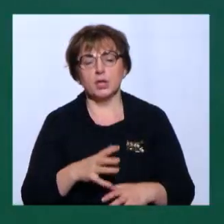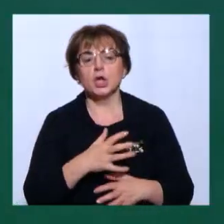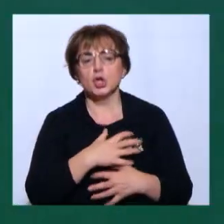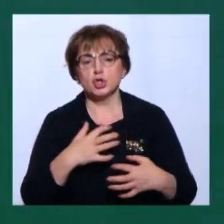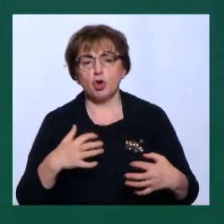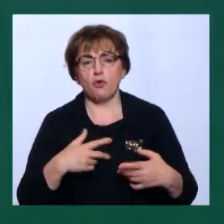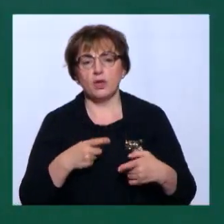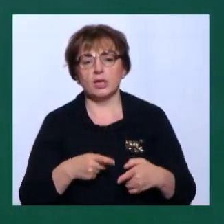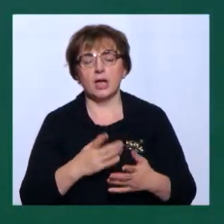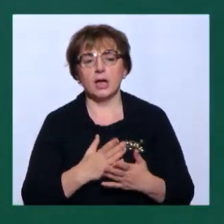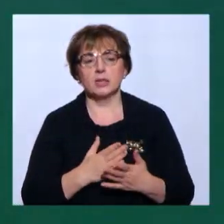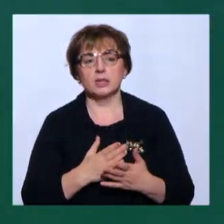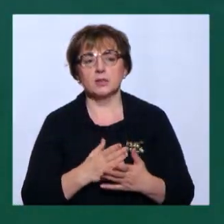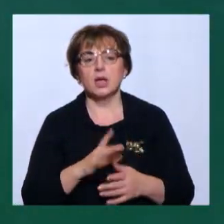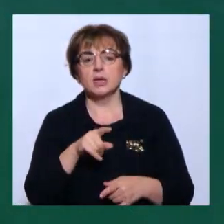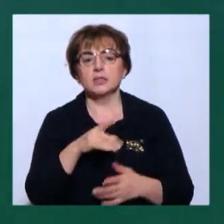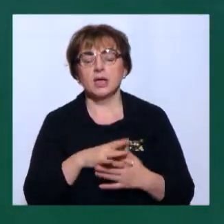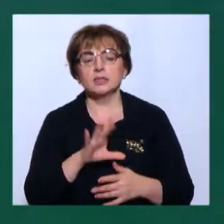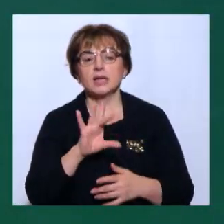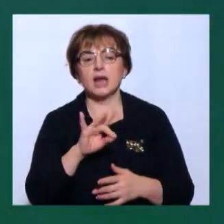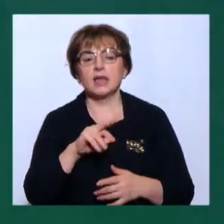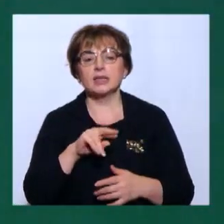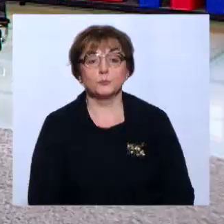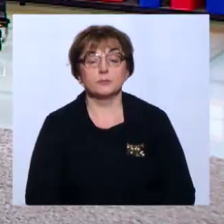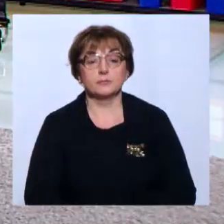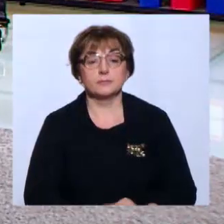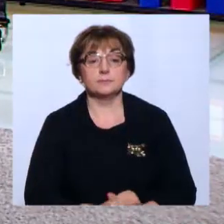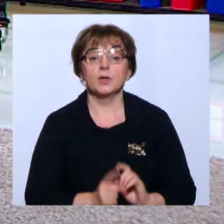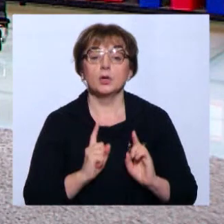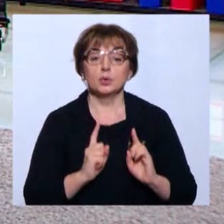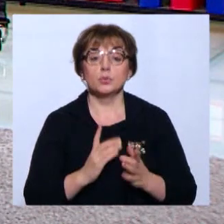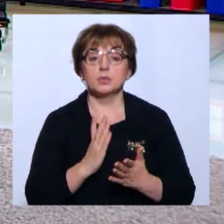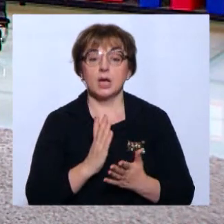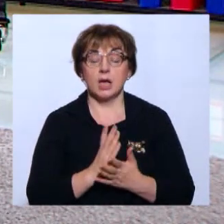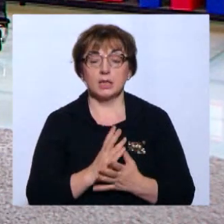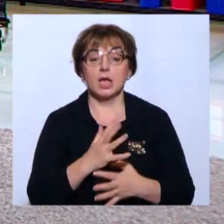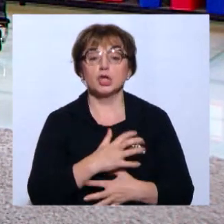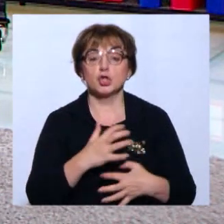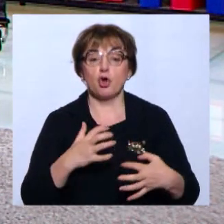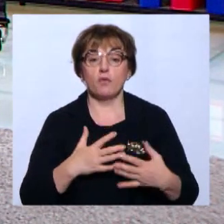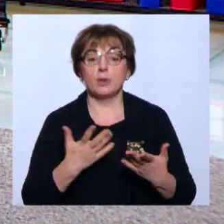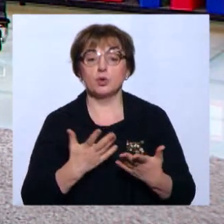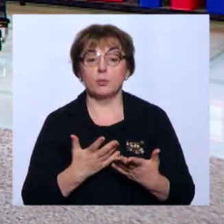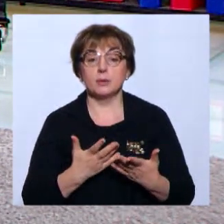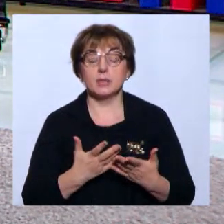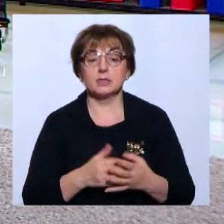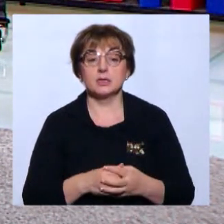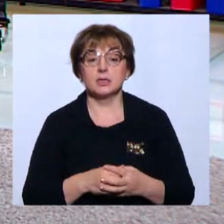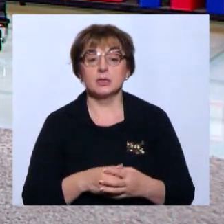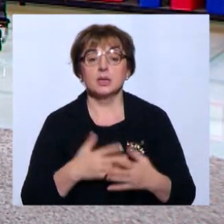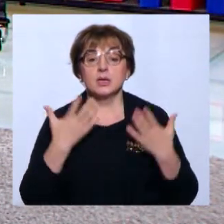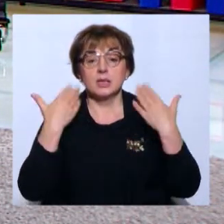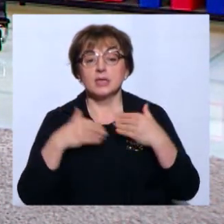ცხოველია, არის რადიალური სიმეტრიის მქონე. თუმცა არსებობს ისეთი ცხოველები, რომელთაც